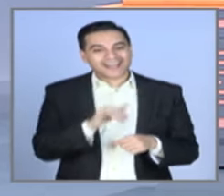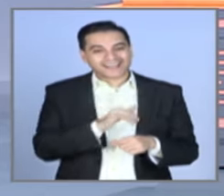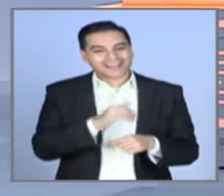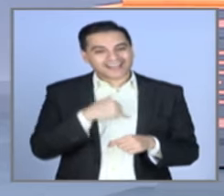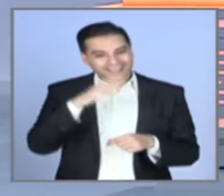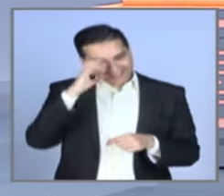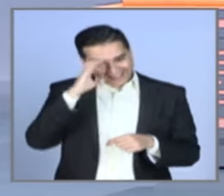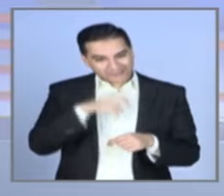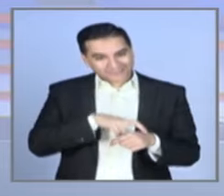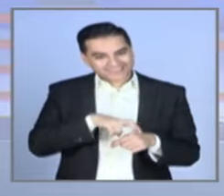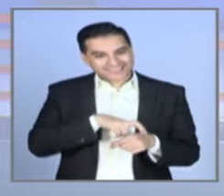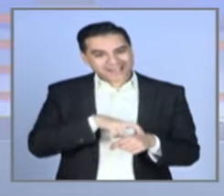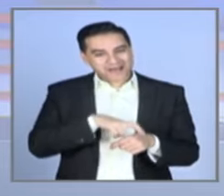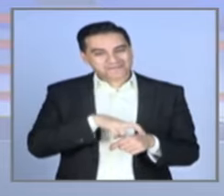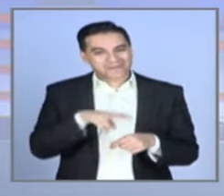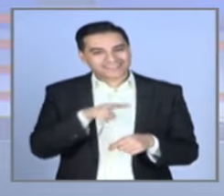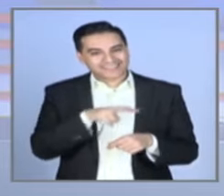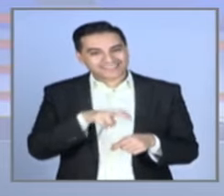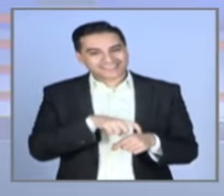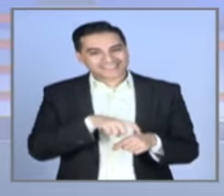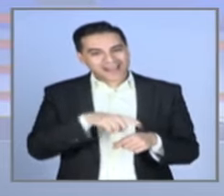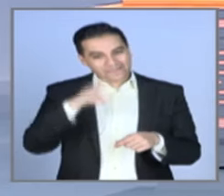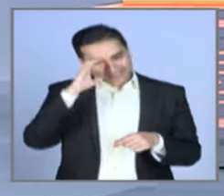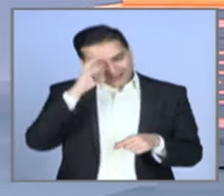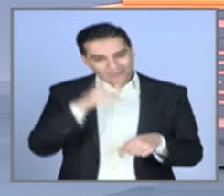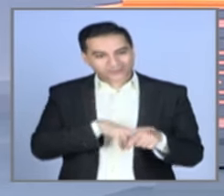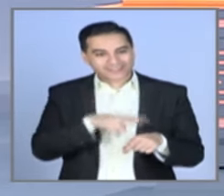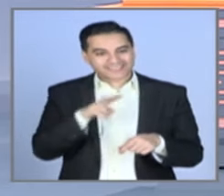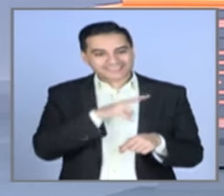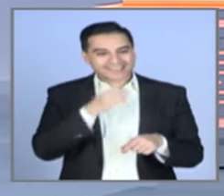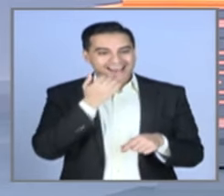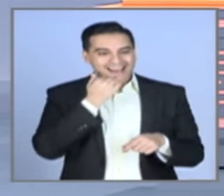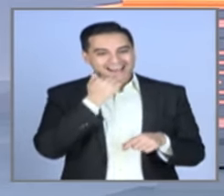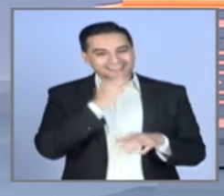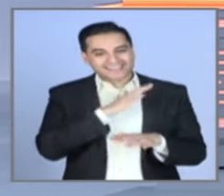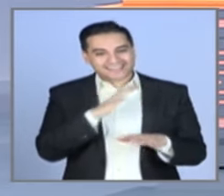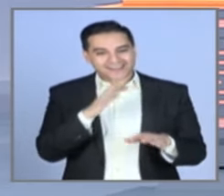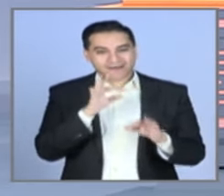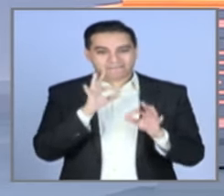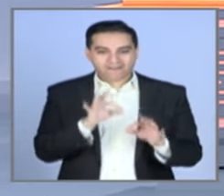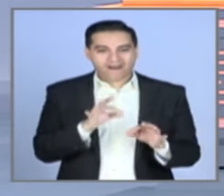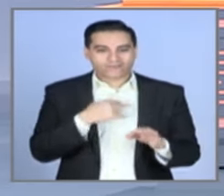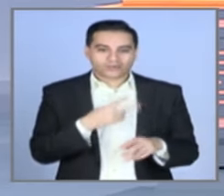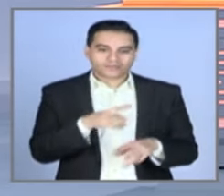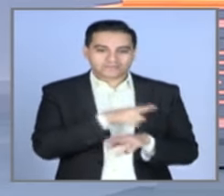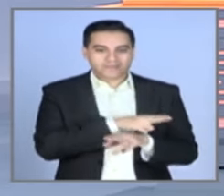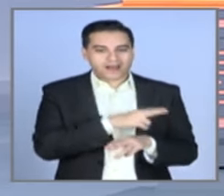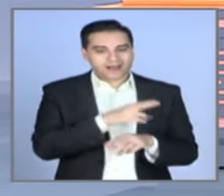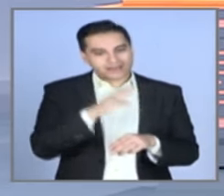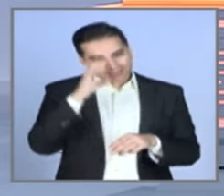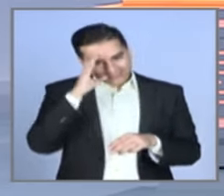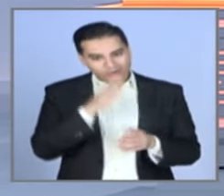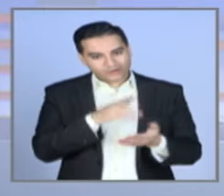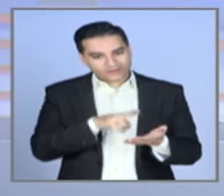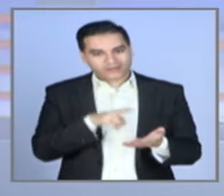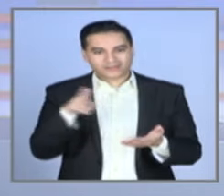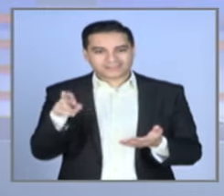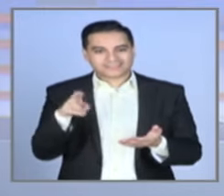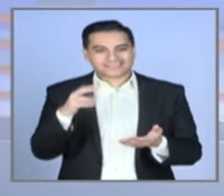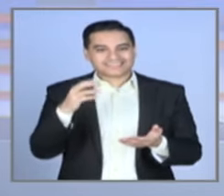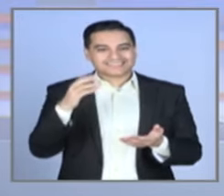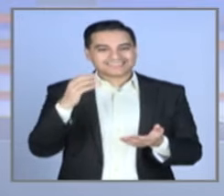دمنا زملكاوي يا باشا. اتنين زملكاويه واتنين اهلاويه. يا نهار ابيض. كان المفروض نقعد احنا جنب بعض، الاهلاويه والزملكاويه يقعدوا جنب